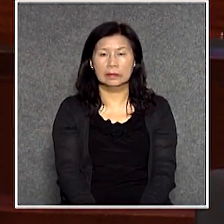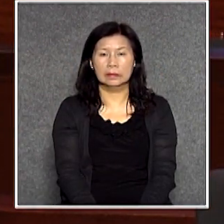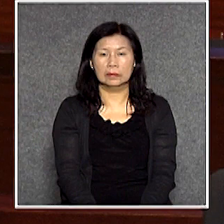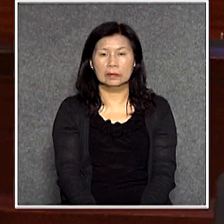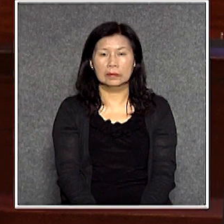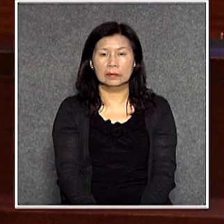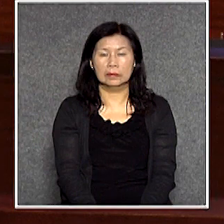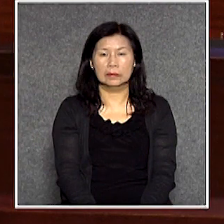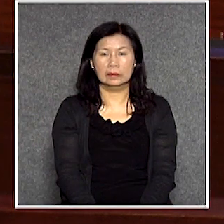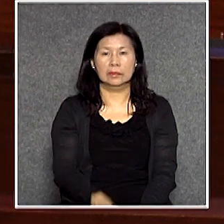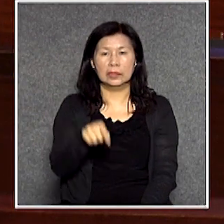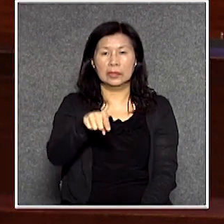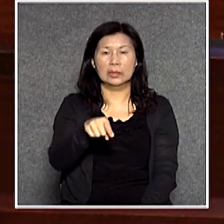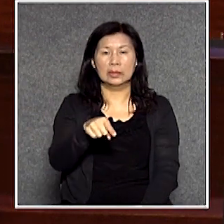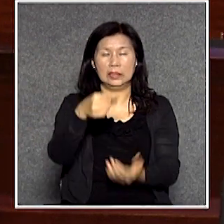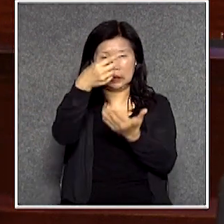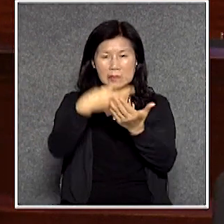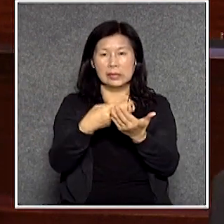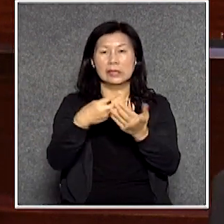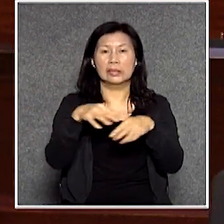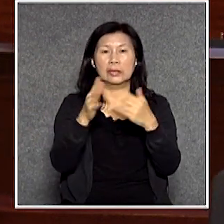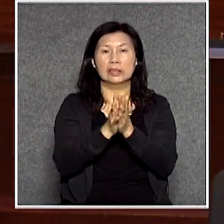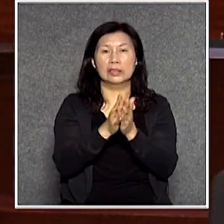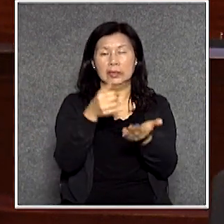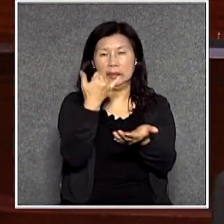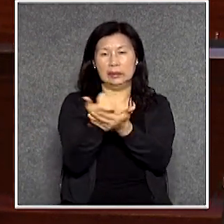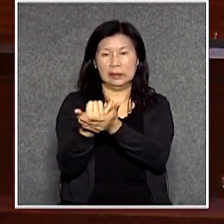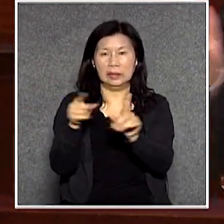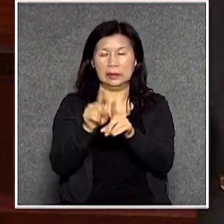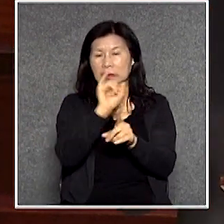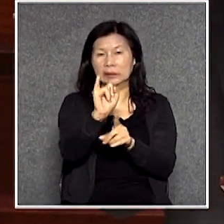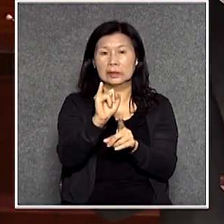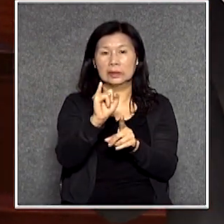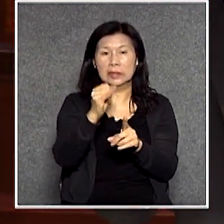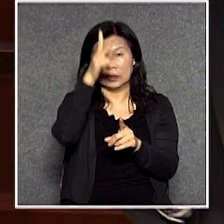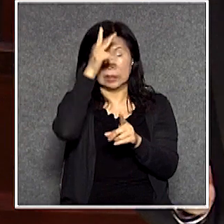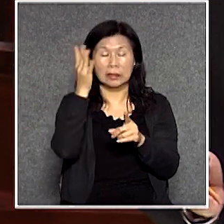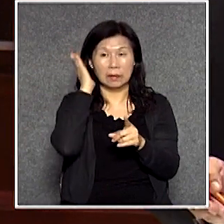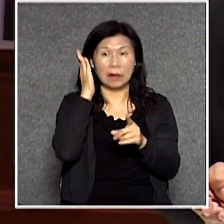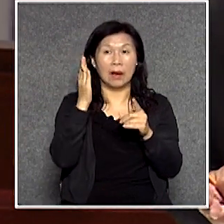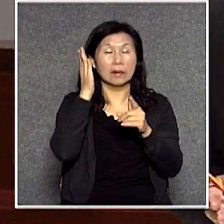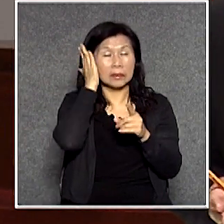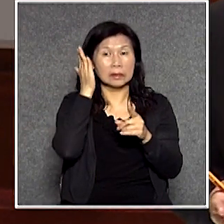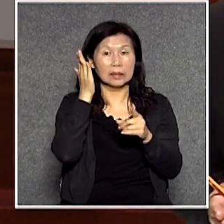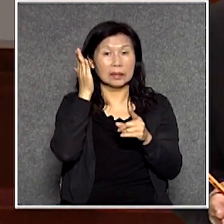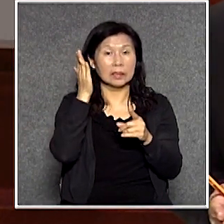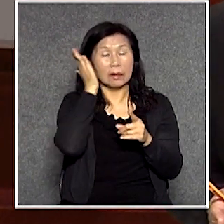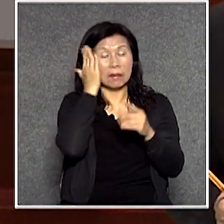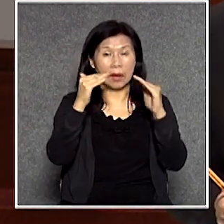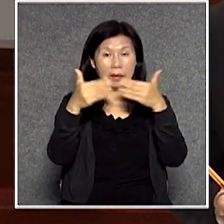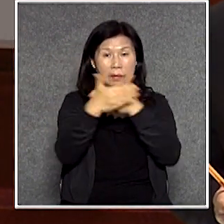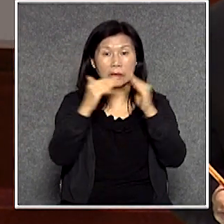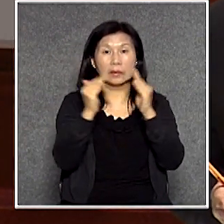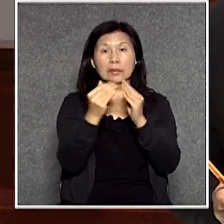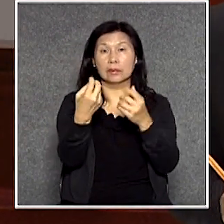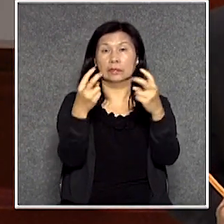即係淨係呢一條已經係死罪啦。對呢個運房局局長嚟講，冇事噶，佢一樣可以坐喺度眼眨眨咁望住你